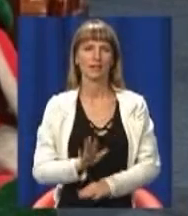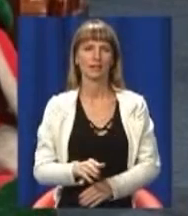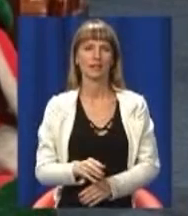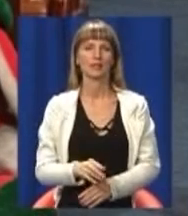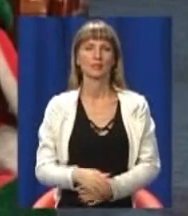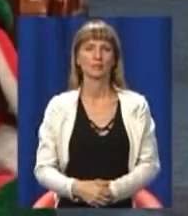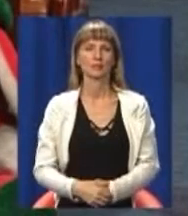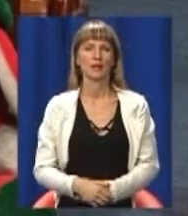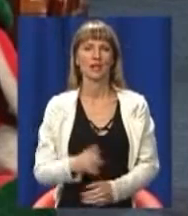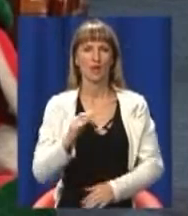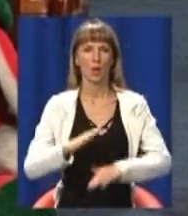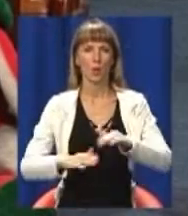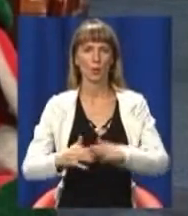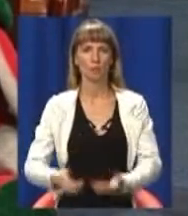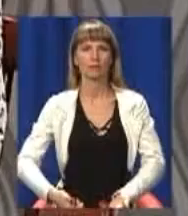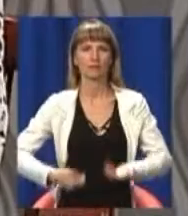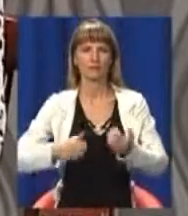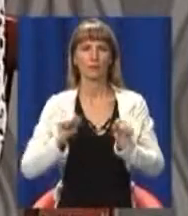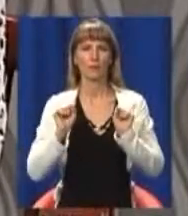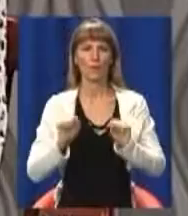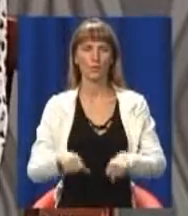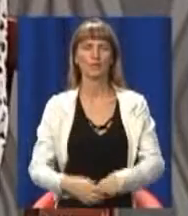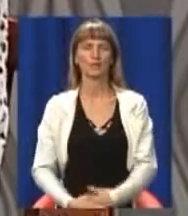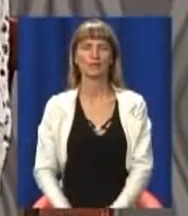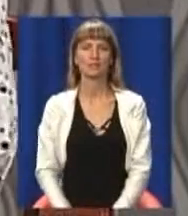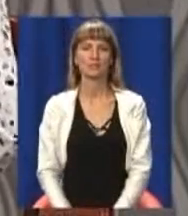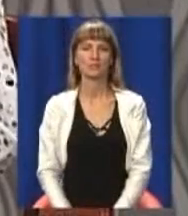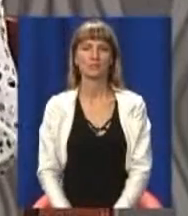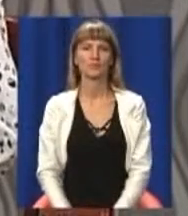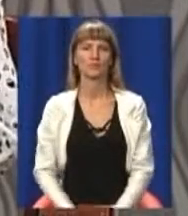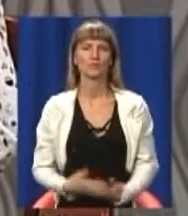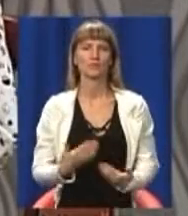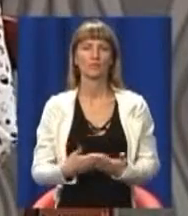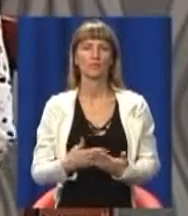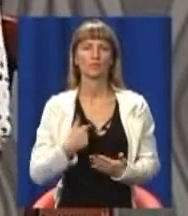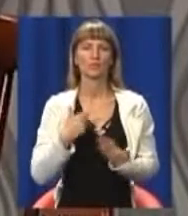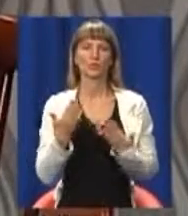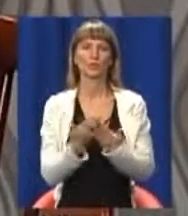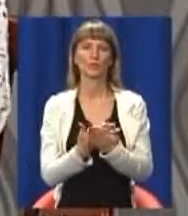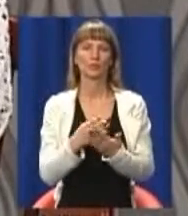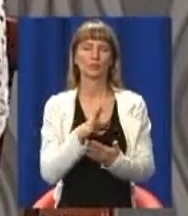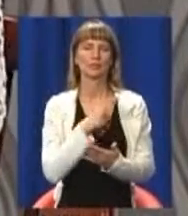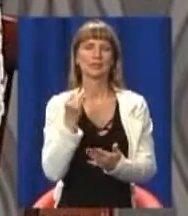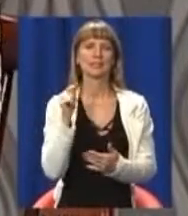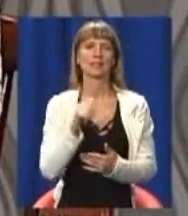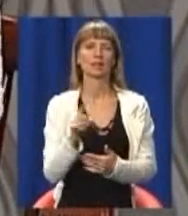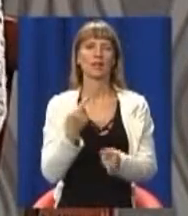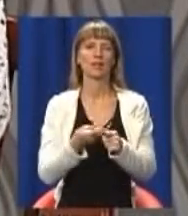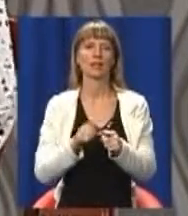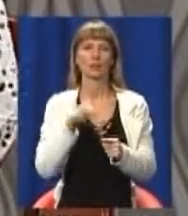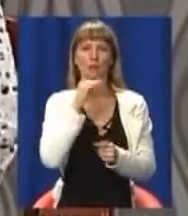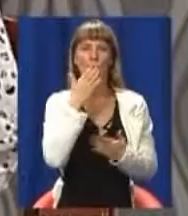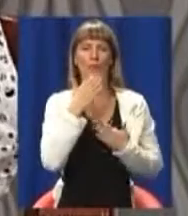в принципі, на руки її підняти можна. А, ну, наприклад, мені сюжету стало цікавим те, що цей